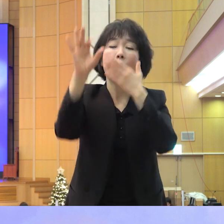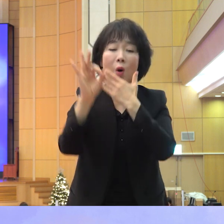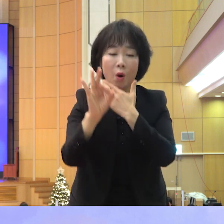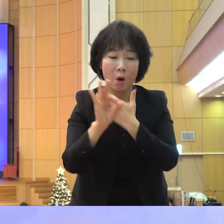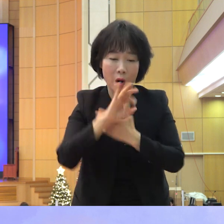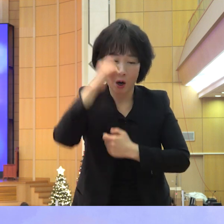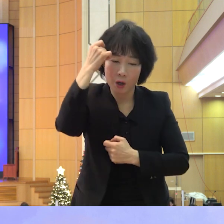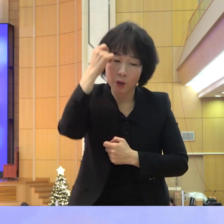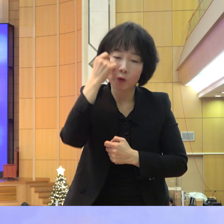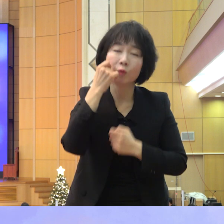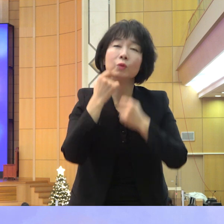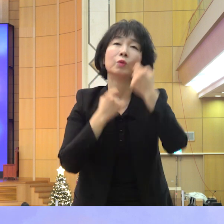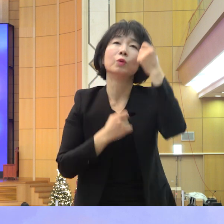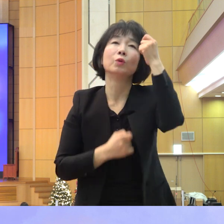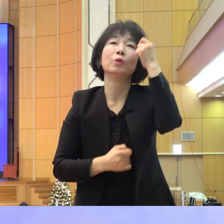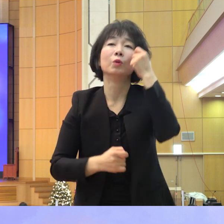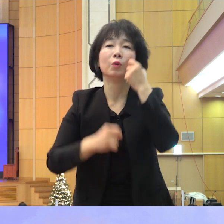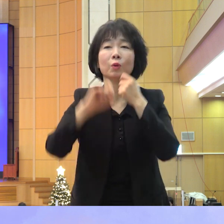바라보며